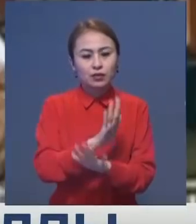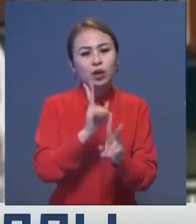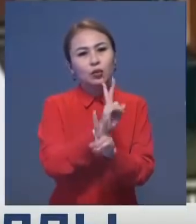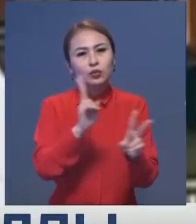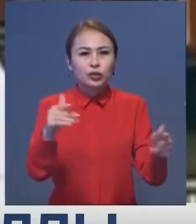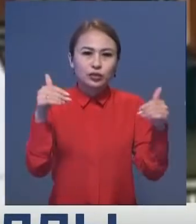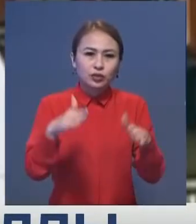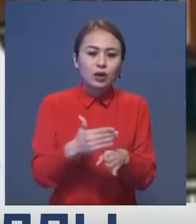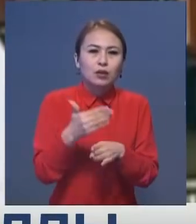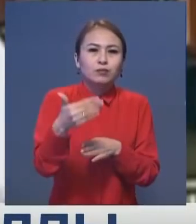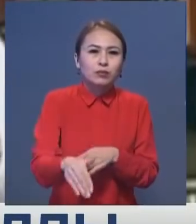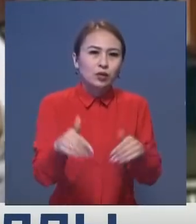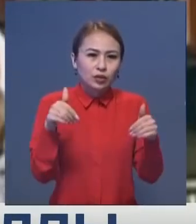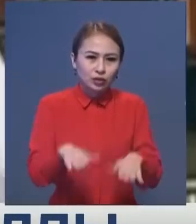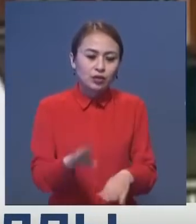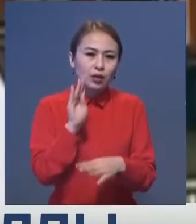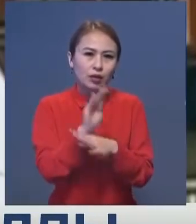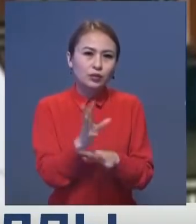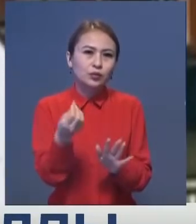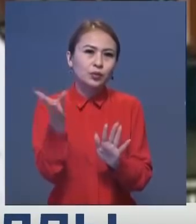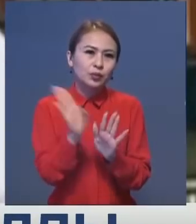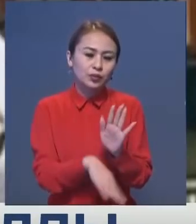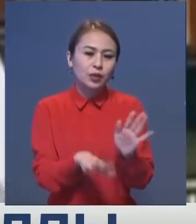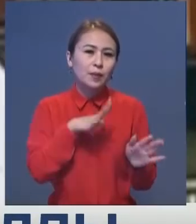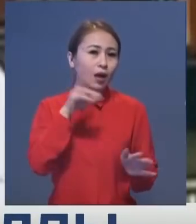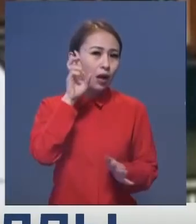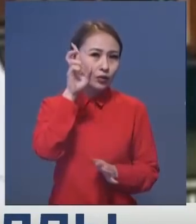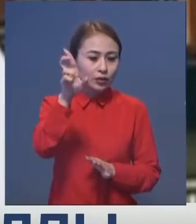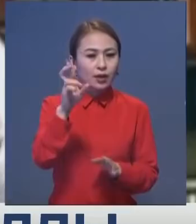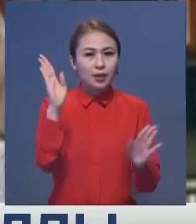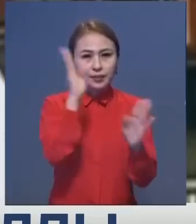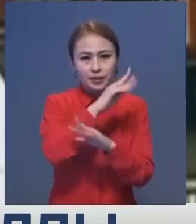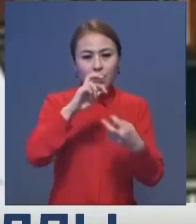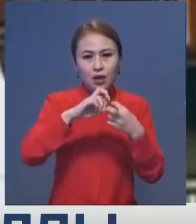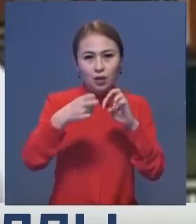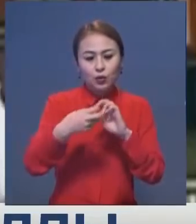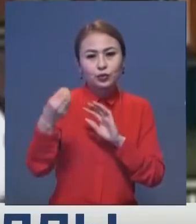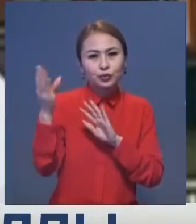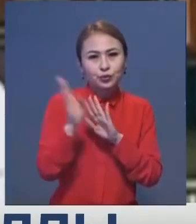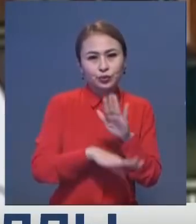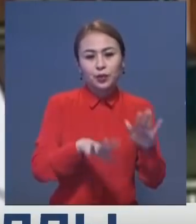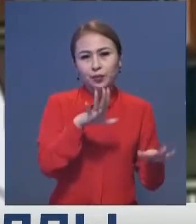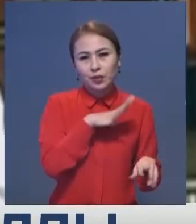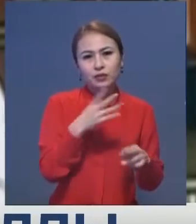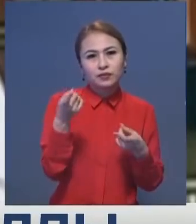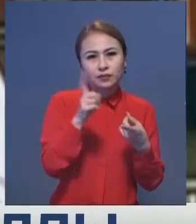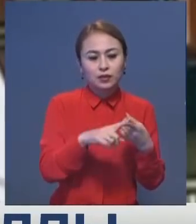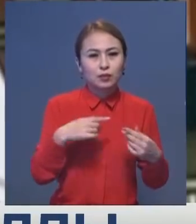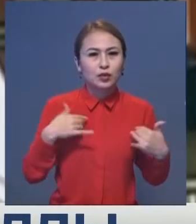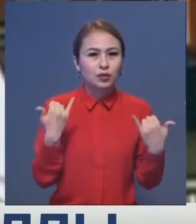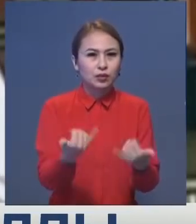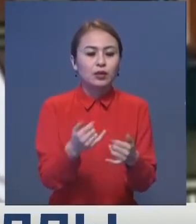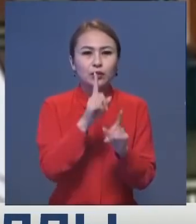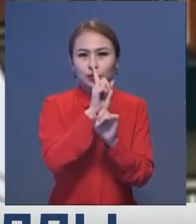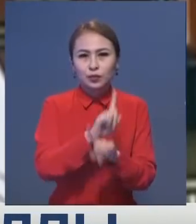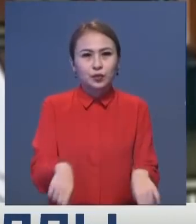біреулері шешімді кеш қабылдап жатыр. Салдарынан ол мемлекеттерде эпидемиологиялық ахуал өршіп кеткен. Ал біз оған жол бермеуіміз керек.